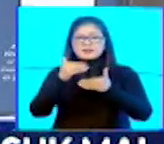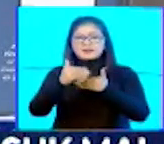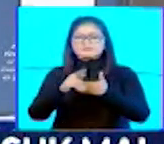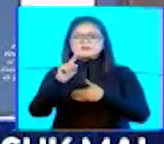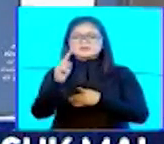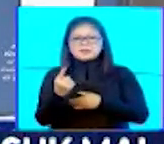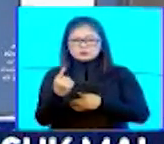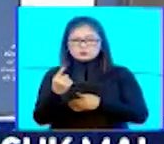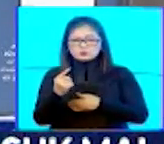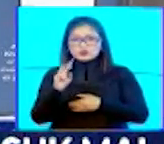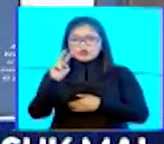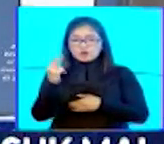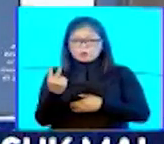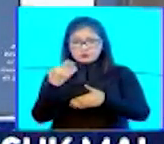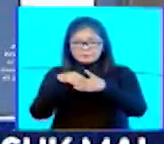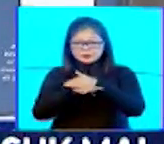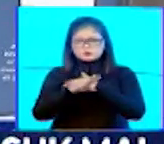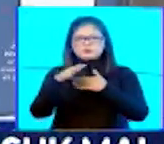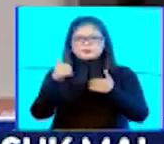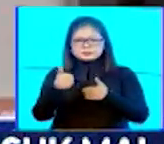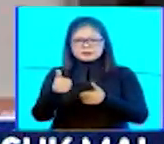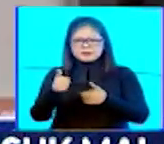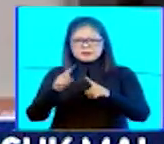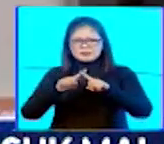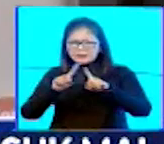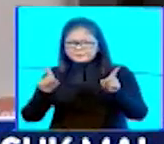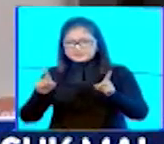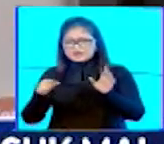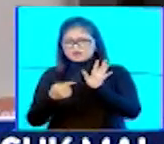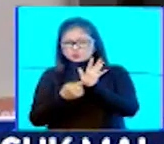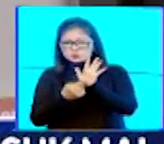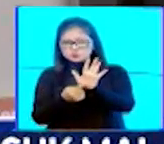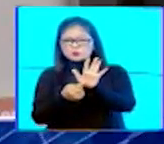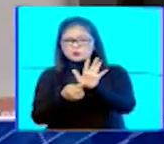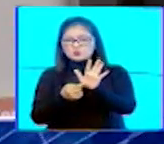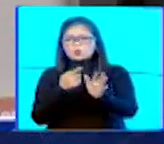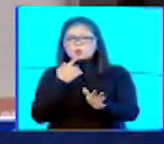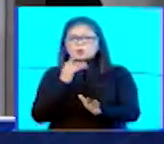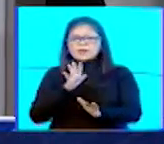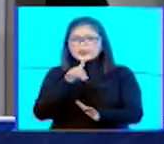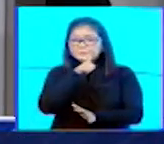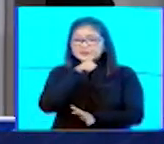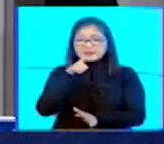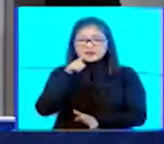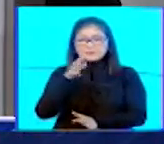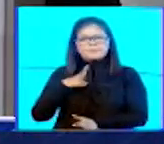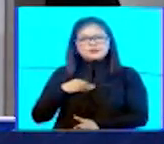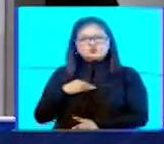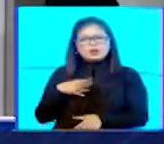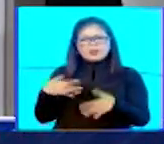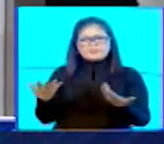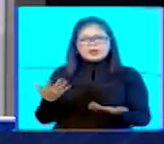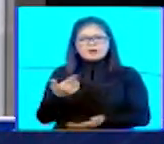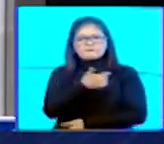dan diperkenankan untuk masuk ke dalam. Namun jika menunjukkan hasil warna merah, ini artinya pengunjung sama sekali belum